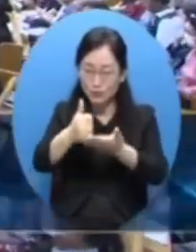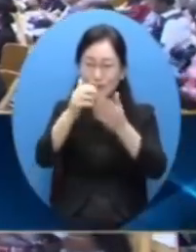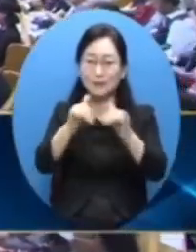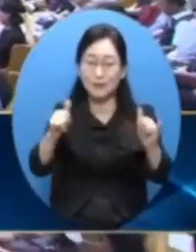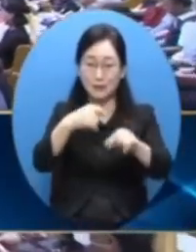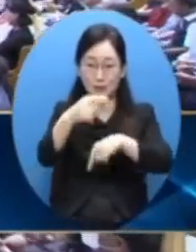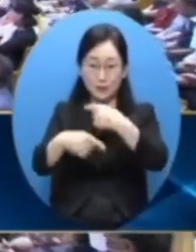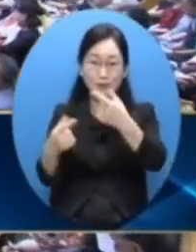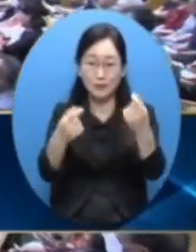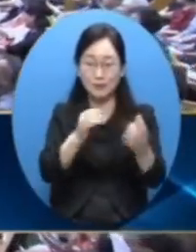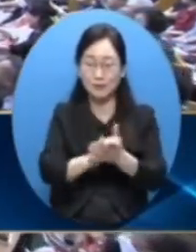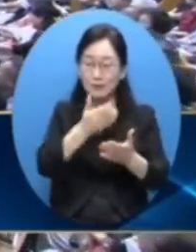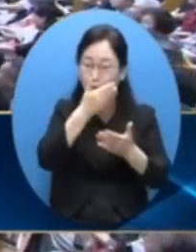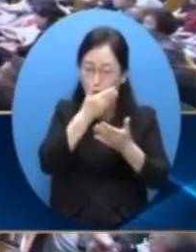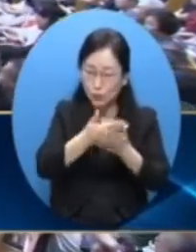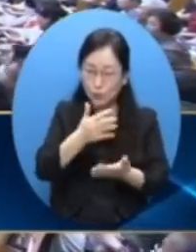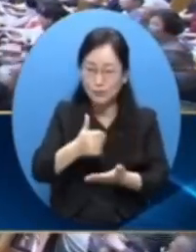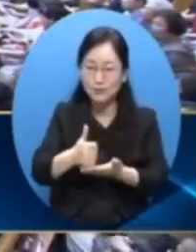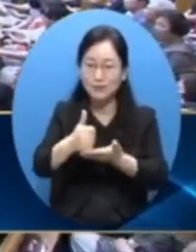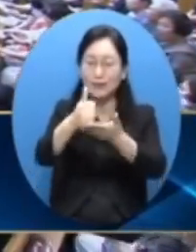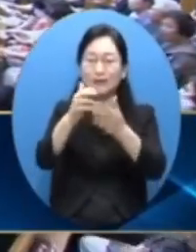한번 제목을 따라해 주시기 바랍니다. 존귀한 자,